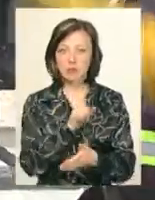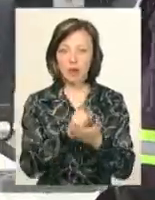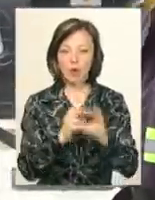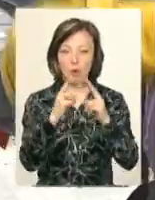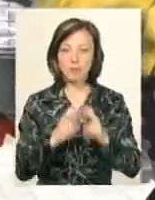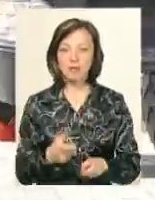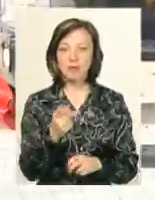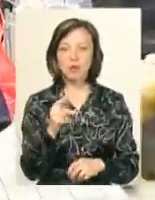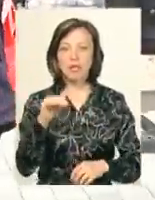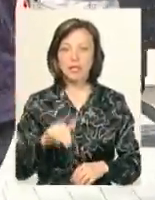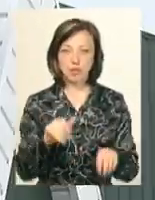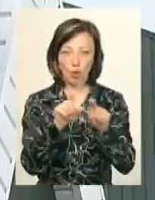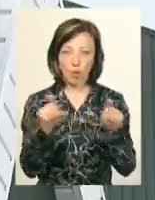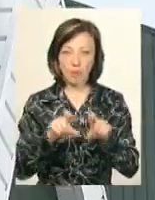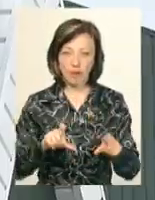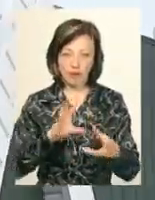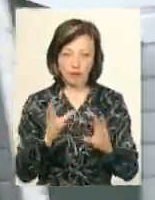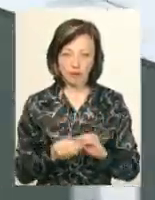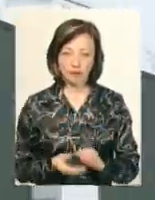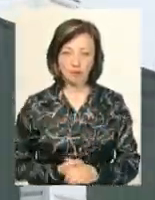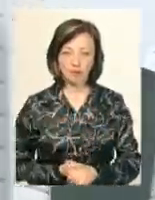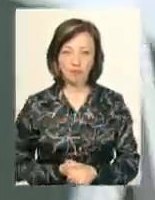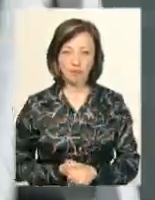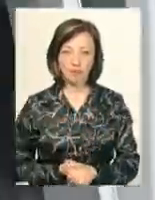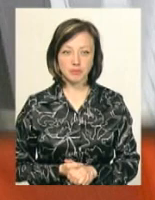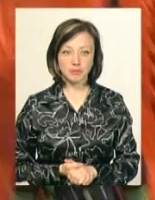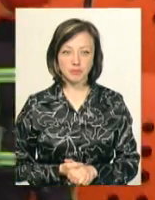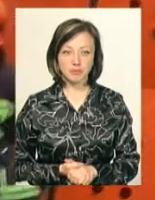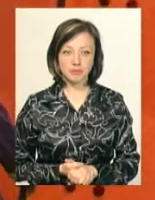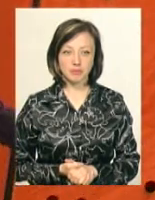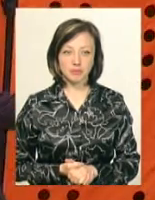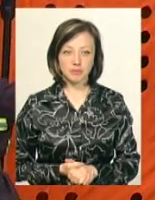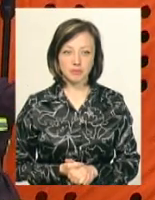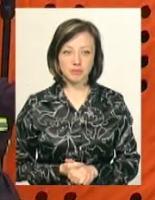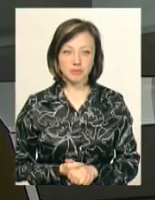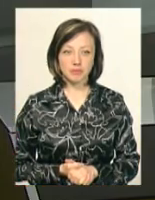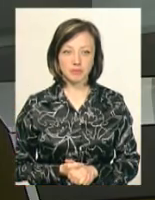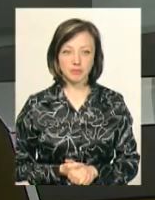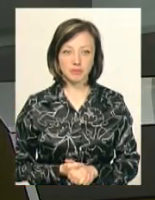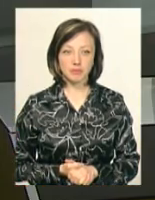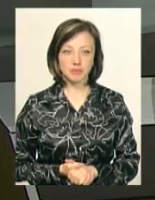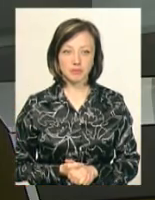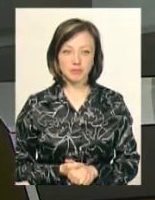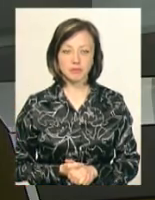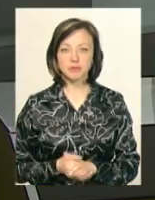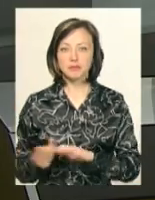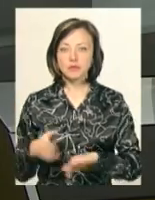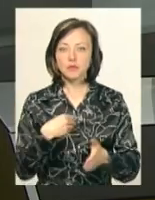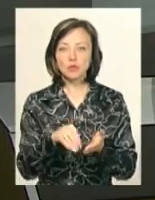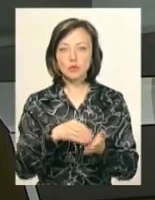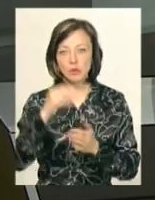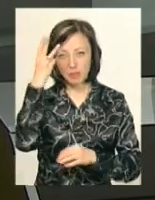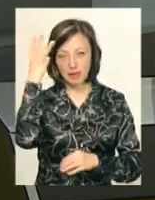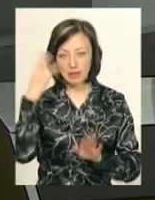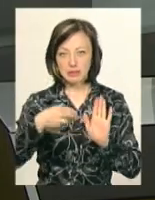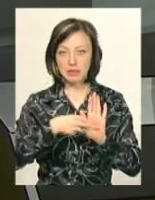обстежити 1500 об'єктів. Тетяна Присикар, Олександр Горішевський. Новини Поділля-Центр. Купуй Хмельницьке. Такі наліпки